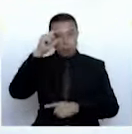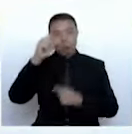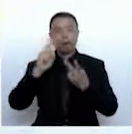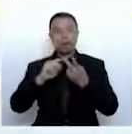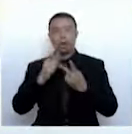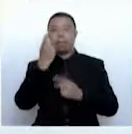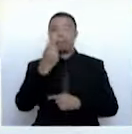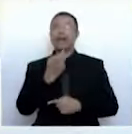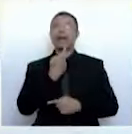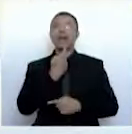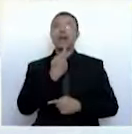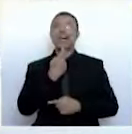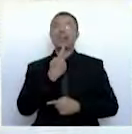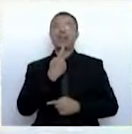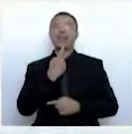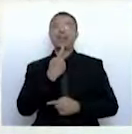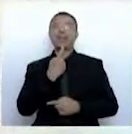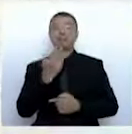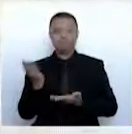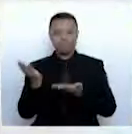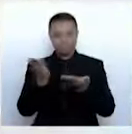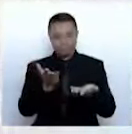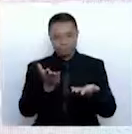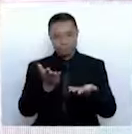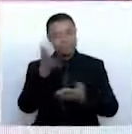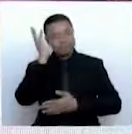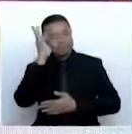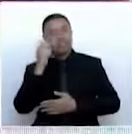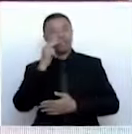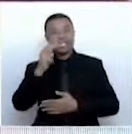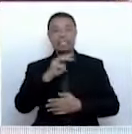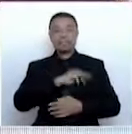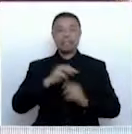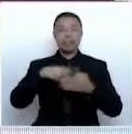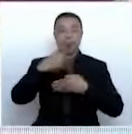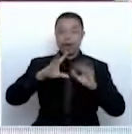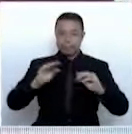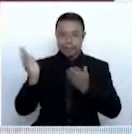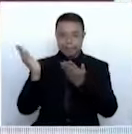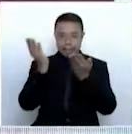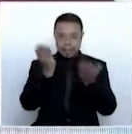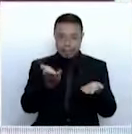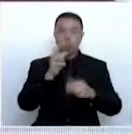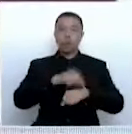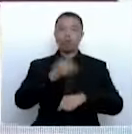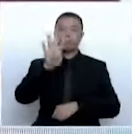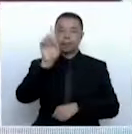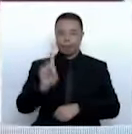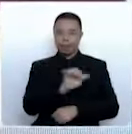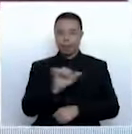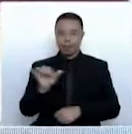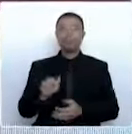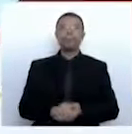dan Bapak Rano Karno atau Sido. Untuk menyampaikan visi misi dan program kerja, kami persilakan waktu Anda 4 menit.